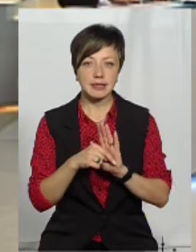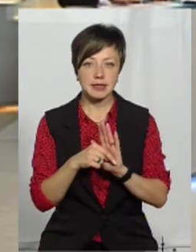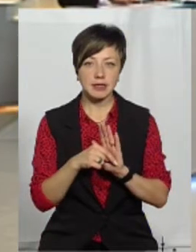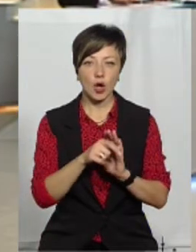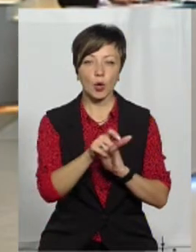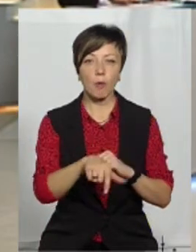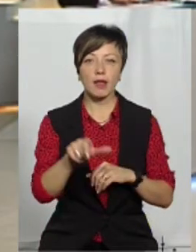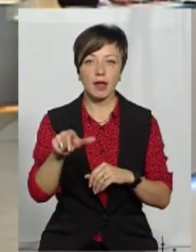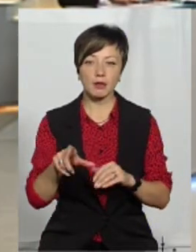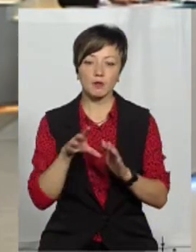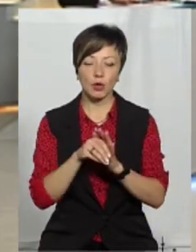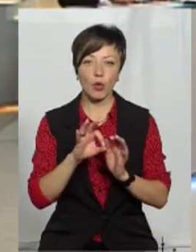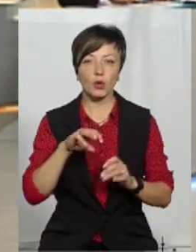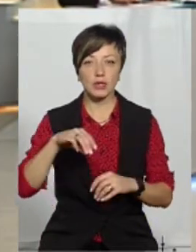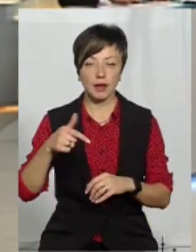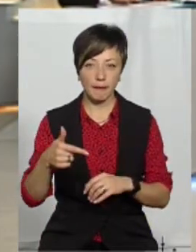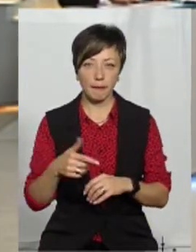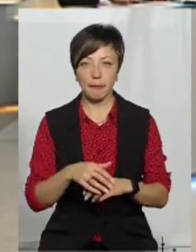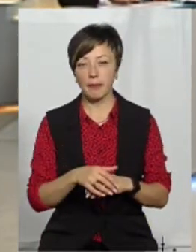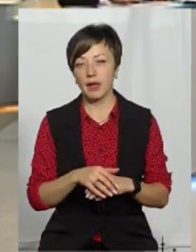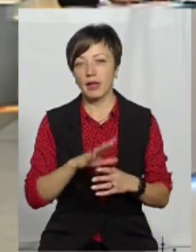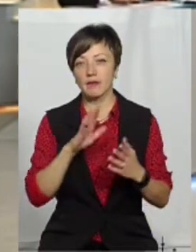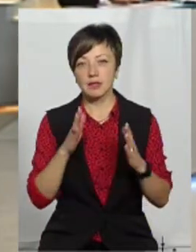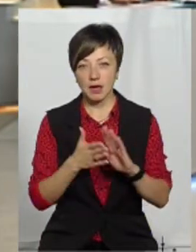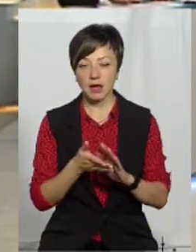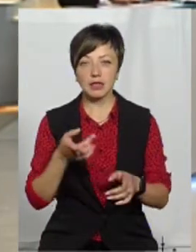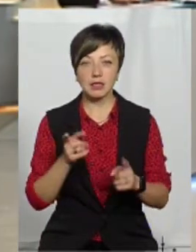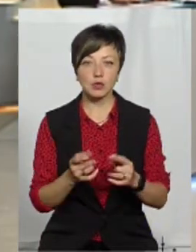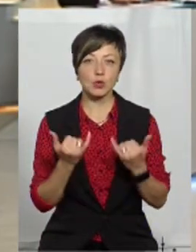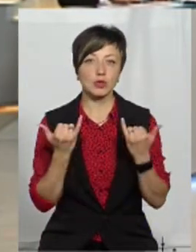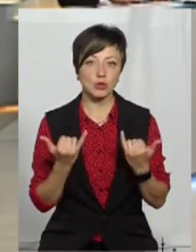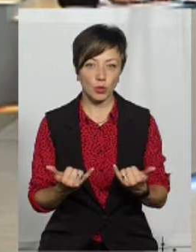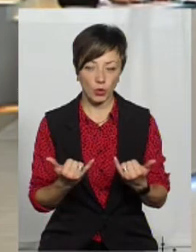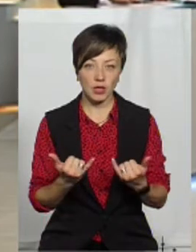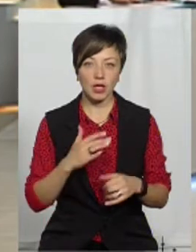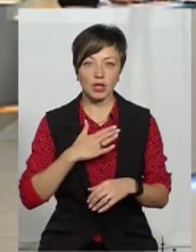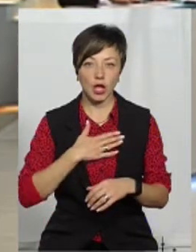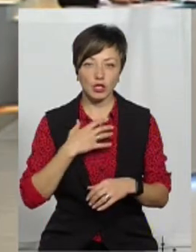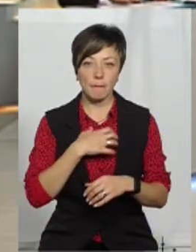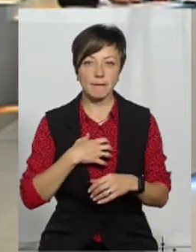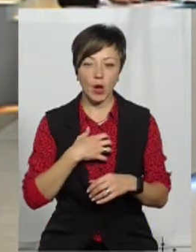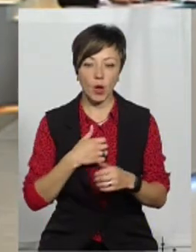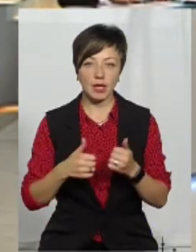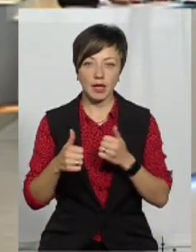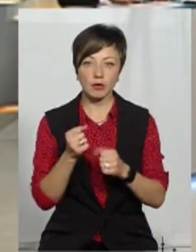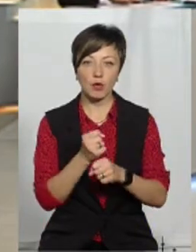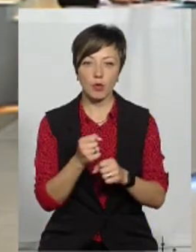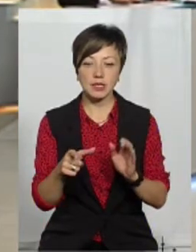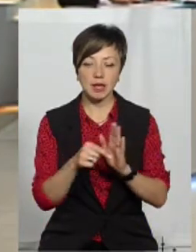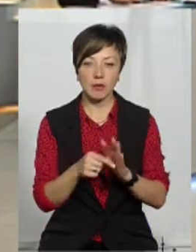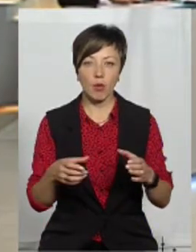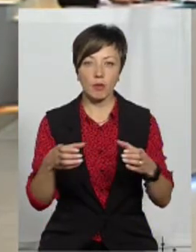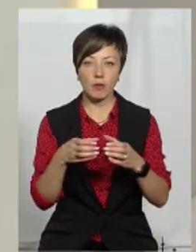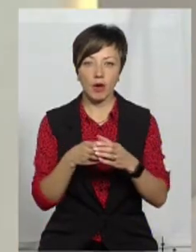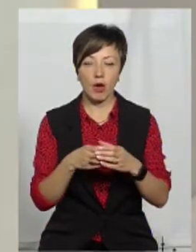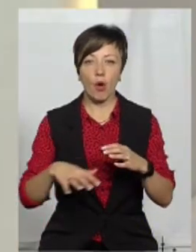громадянами, в тому числі в ОТГ. І взагалі, дійсно, на сьогодні нашим пріоритетом є саме робота з такими об'єднаннями,